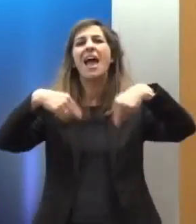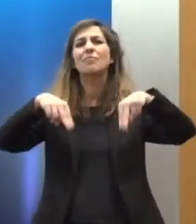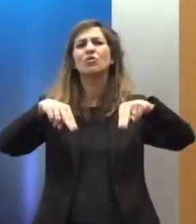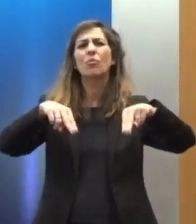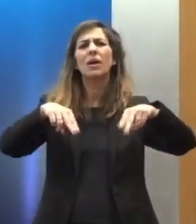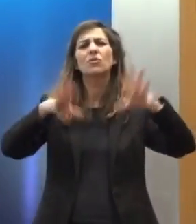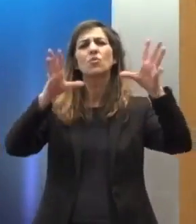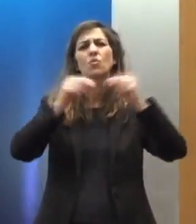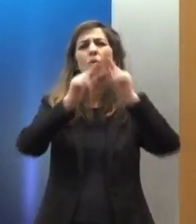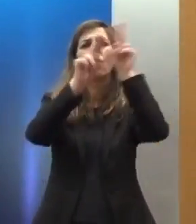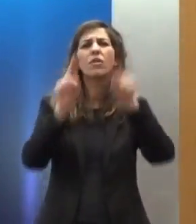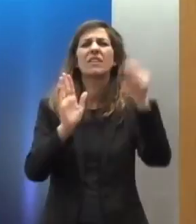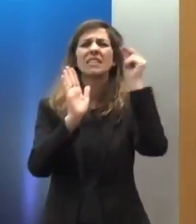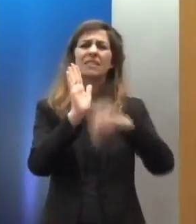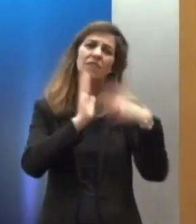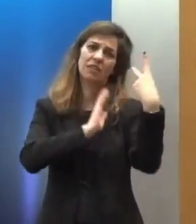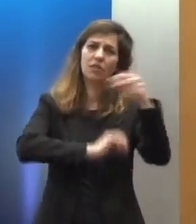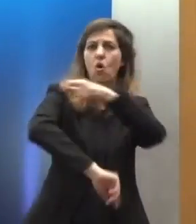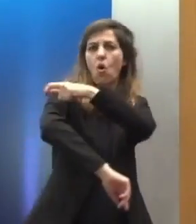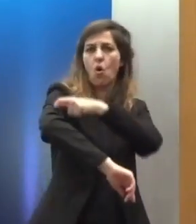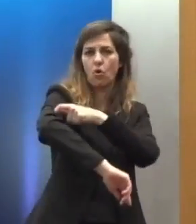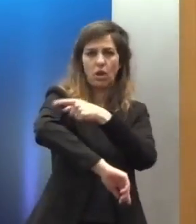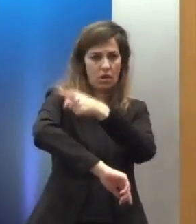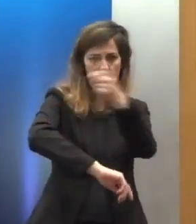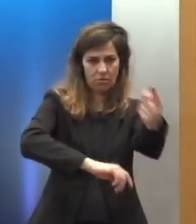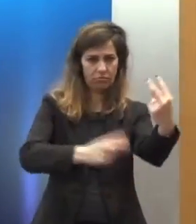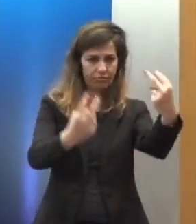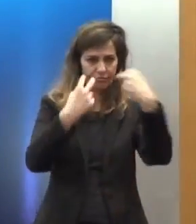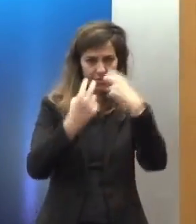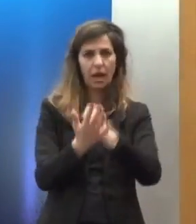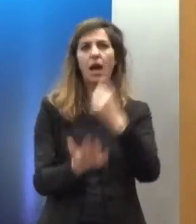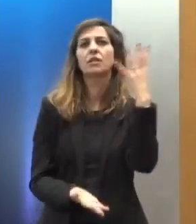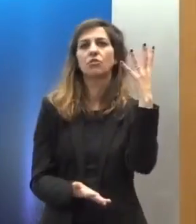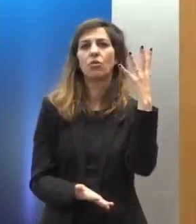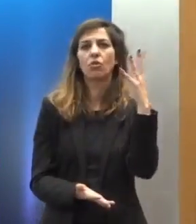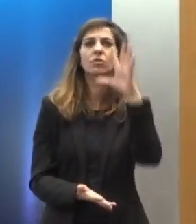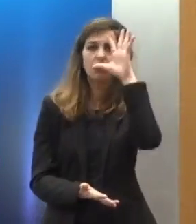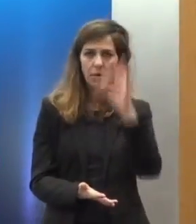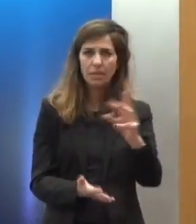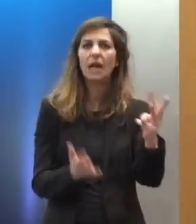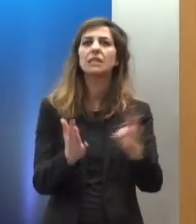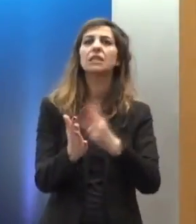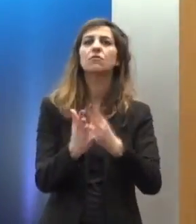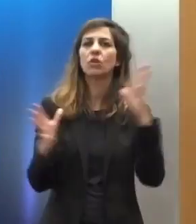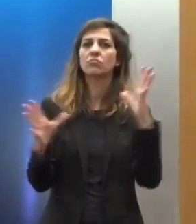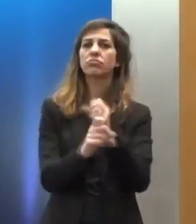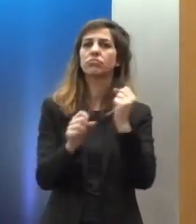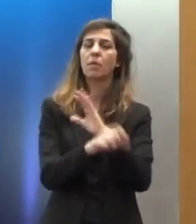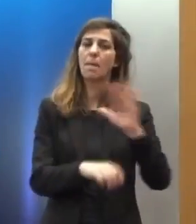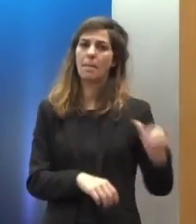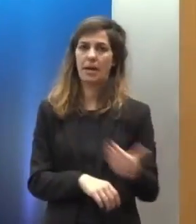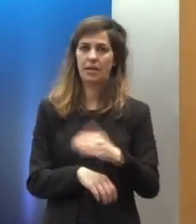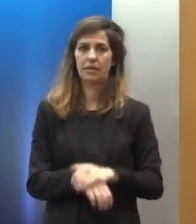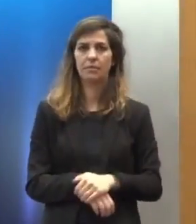συμβάσεων των Ηνωμένων Εθνών, οι οποίες συνιστούν τον μηχανισμό ελέγχου εφαρμογής των διεθνών συμβάσεων. Δηλαδή,